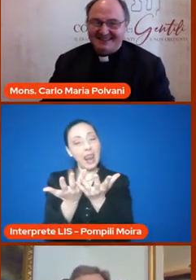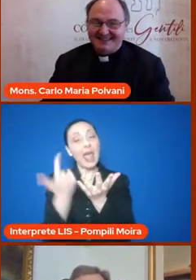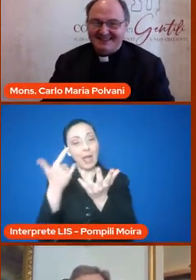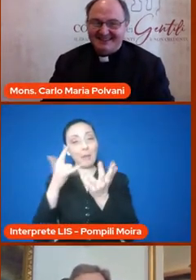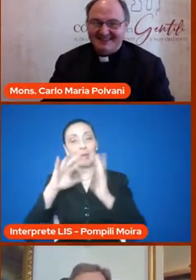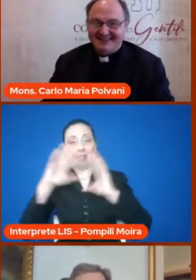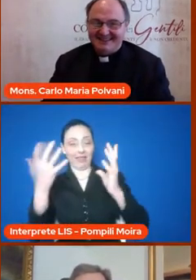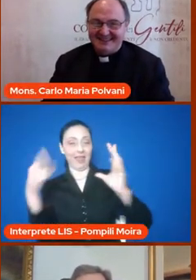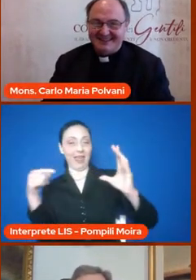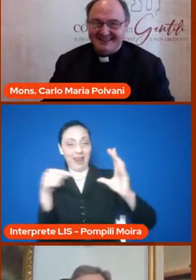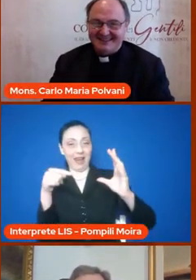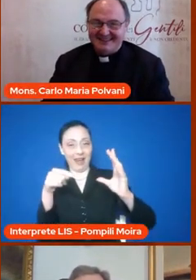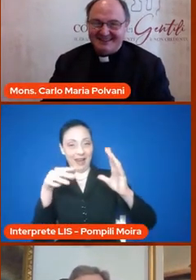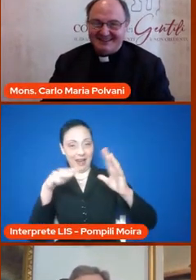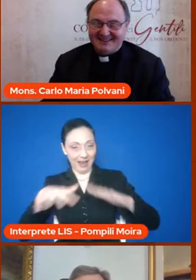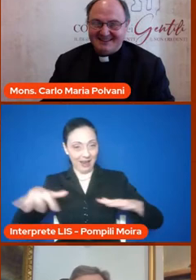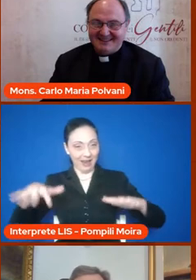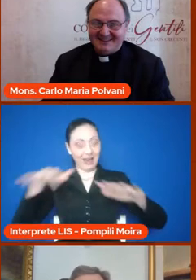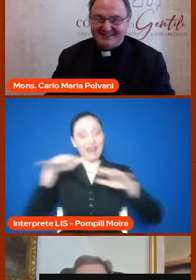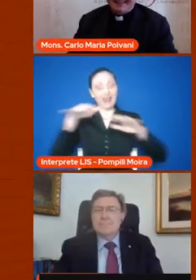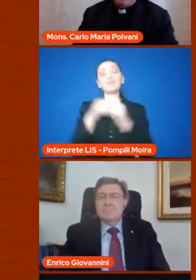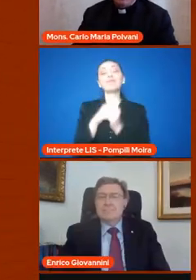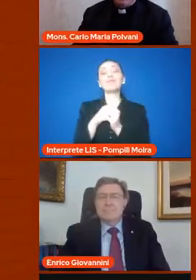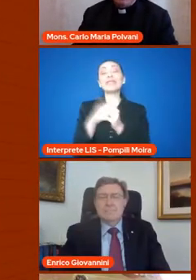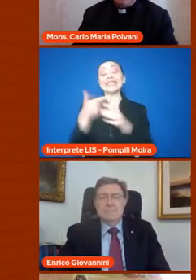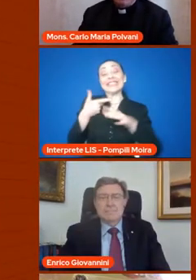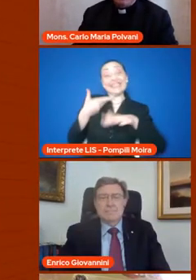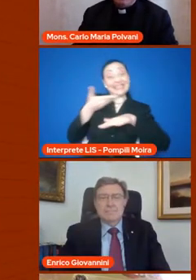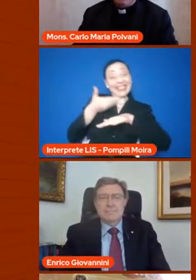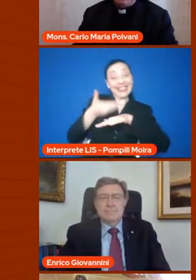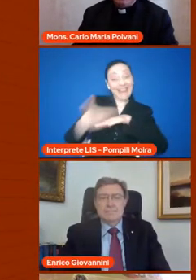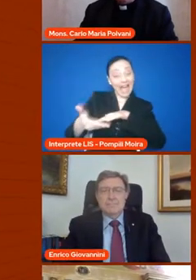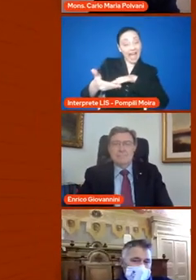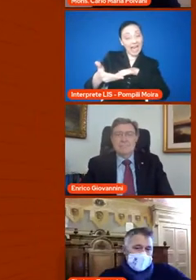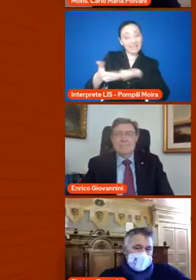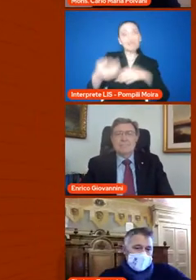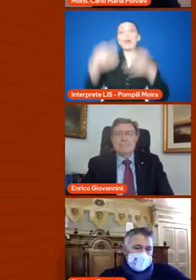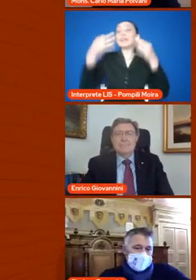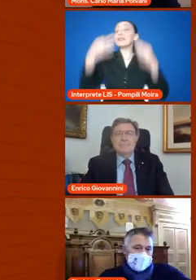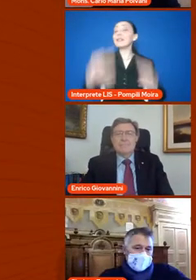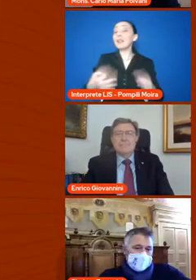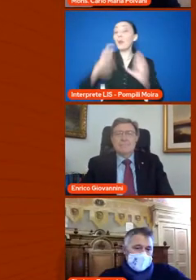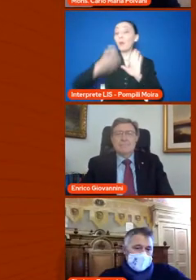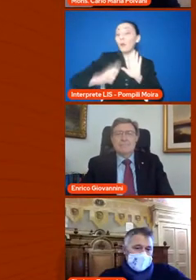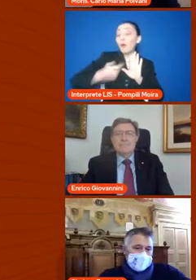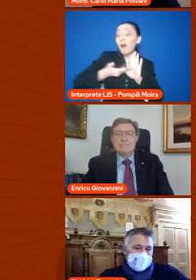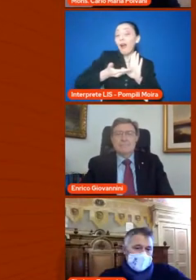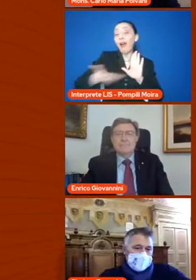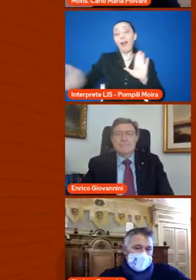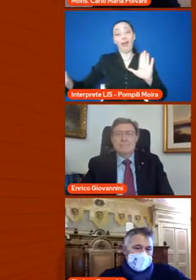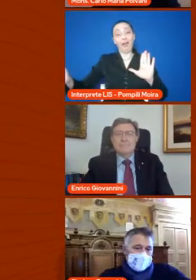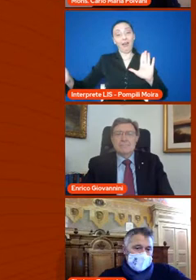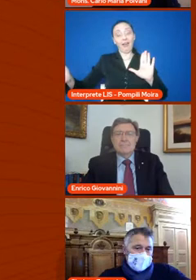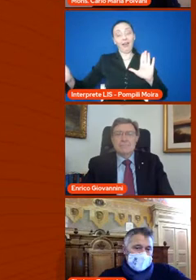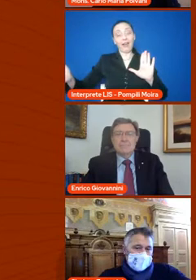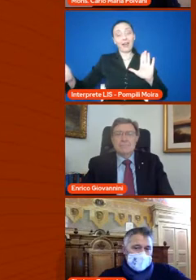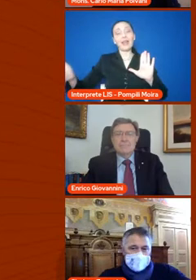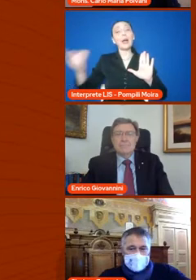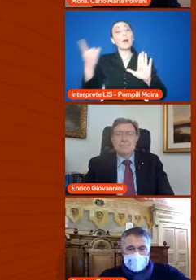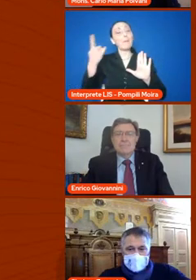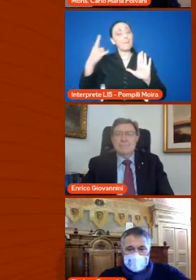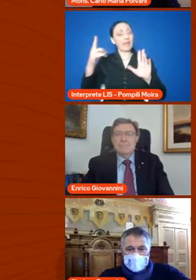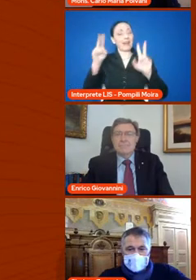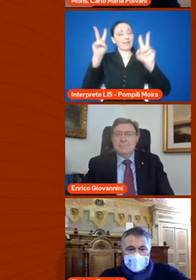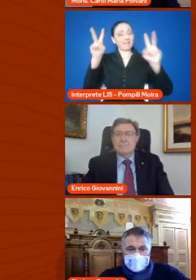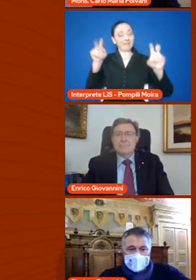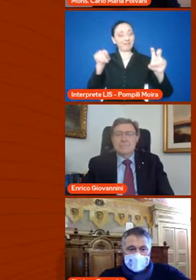nostro piccolo ritardo, ma insomma ci farà sicuramente da apripista per un ragionamento come questo, perché